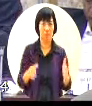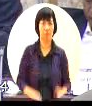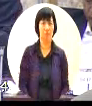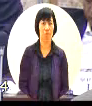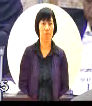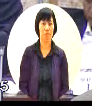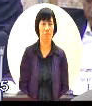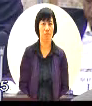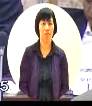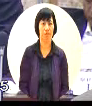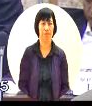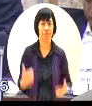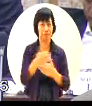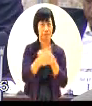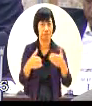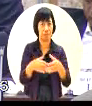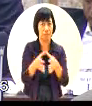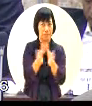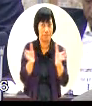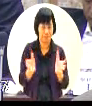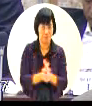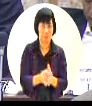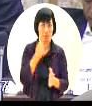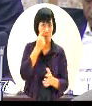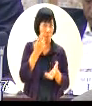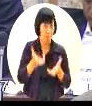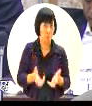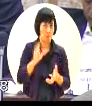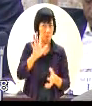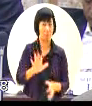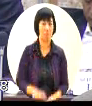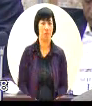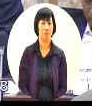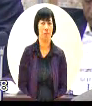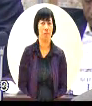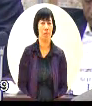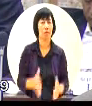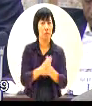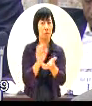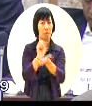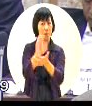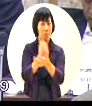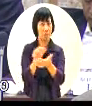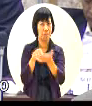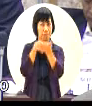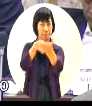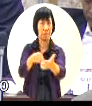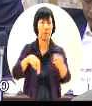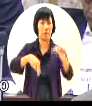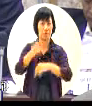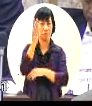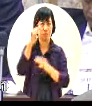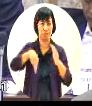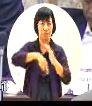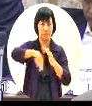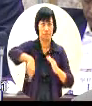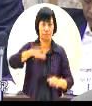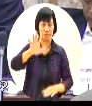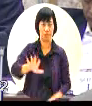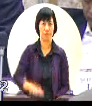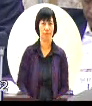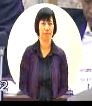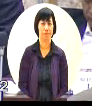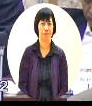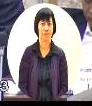那个交通部是我有共识，啊共识呢，啊伊来报行政院，哦啊报行政院，伊七